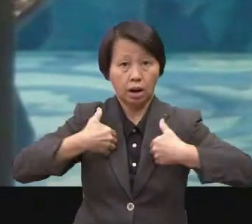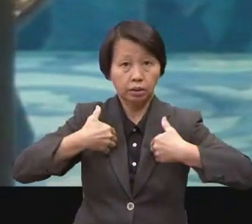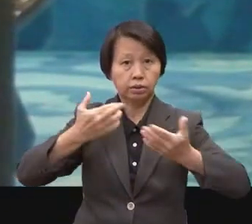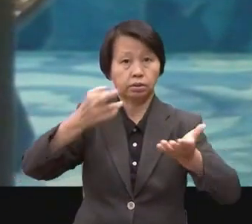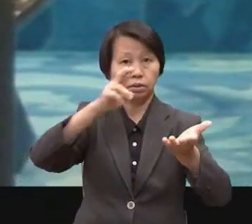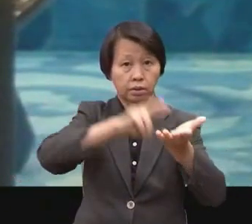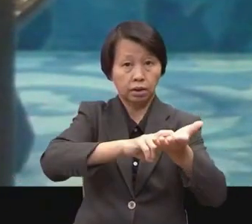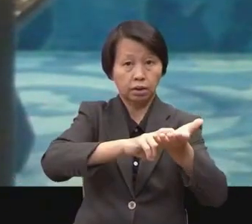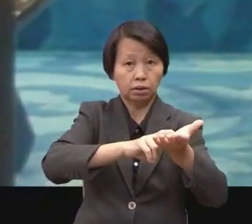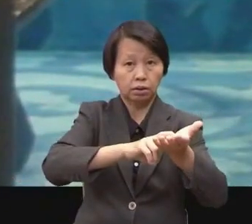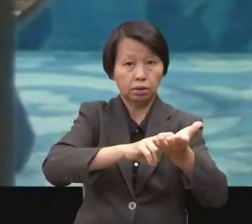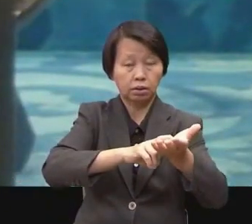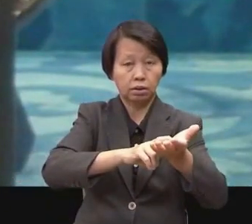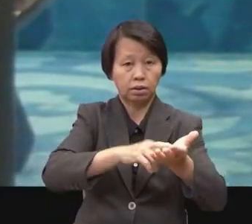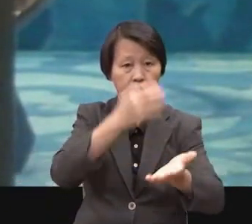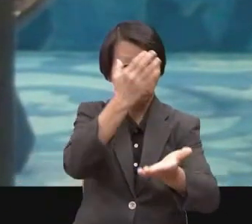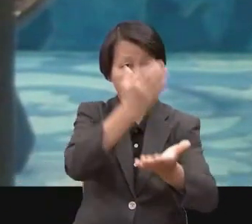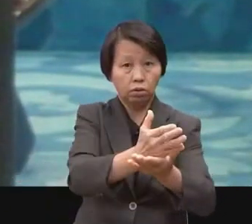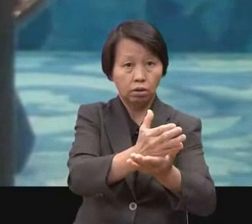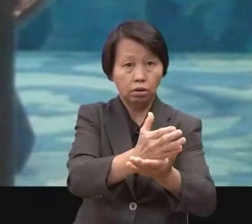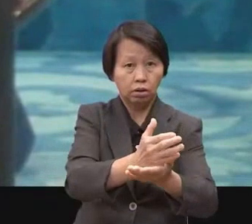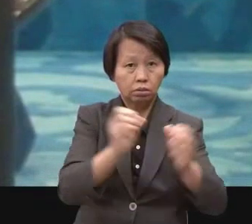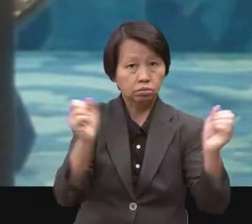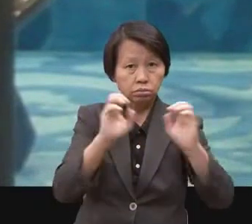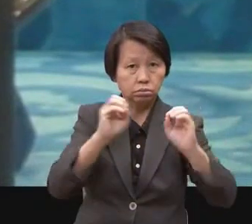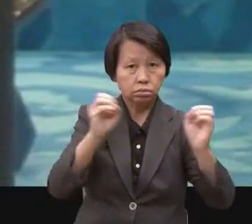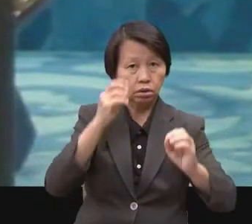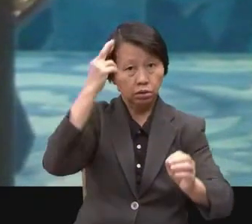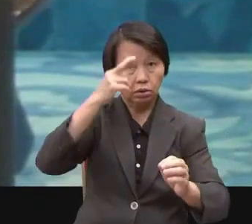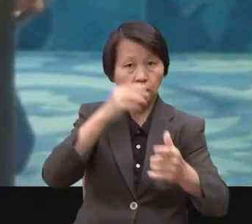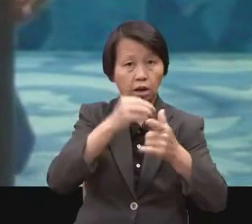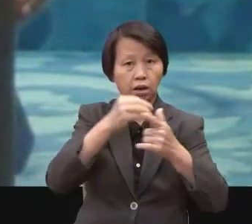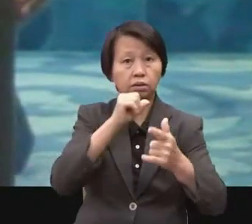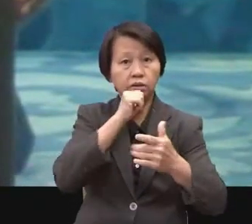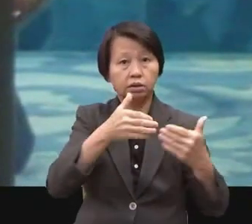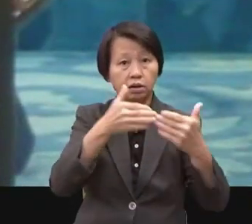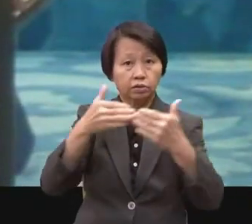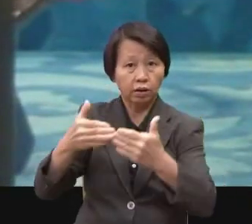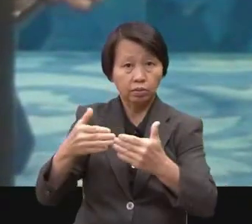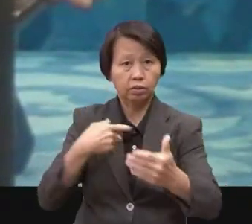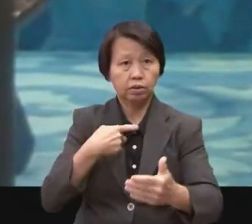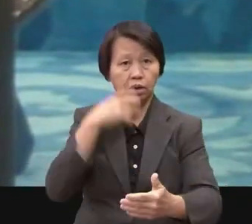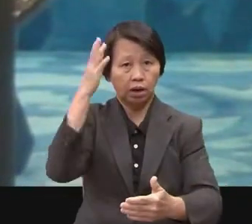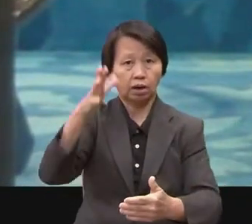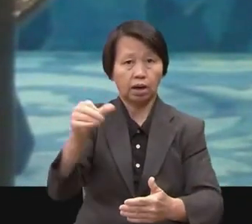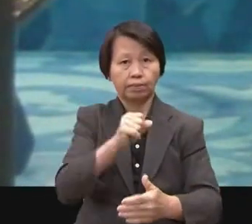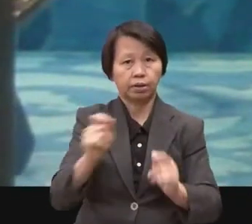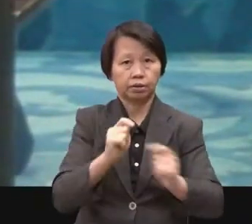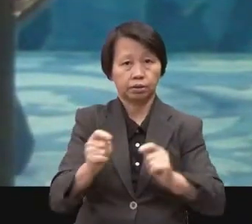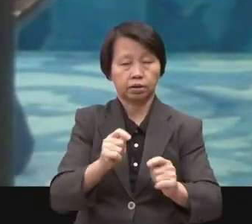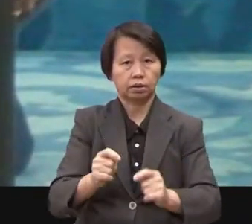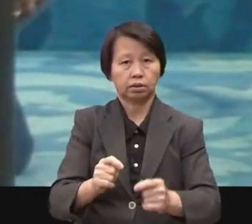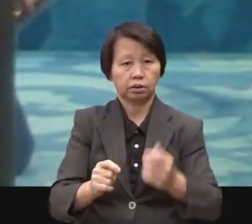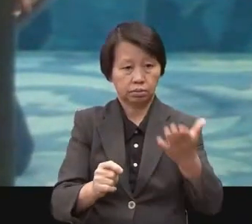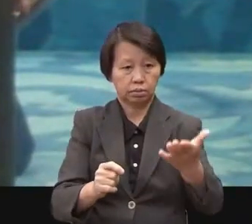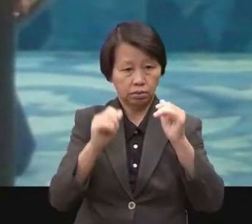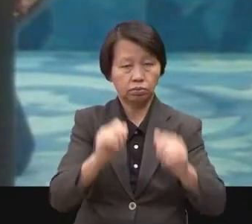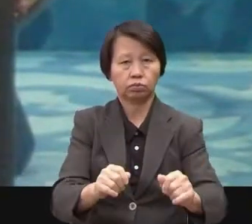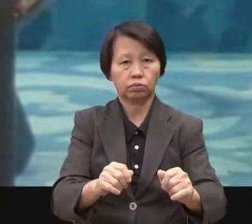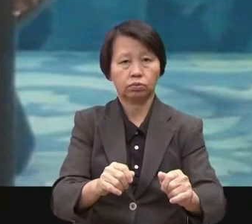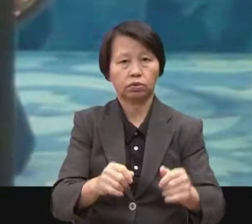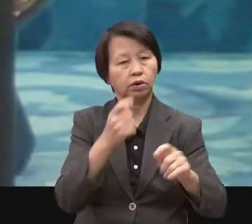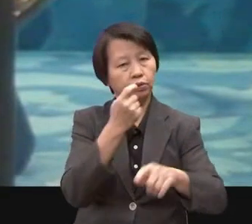yang diberhentikan tanpa sebab atau tidak disambung Kita akan ambil tindakan supaya mereka dapat